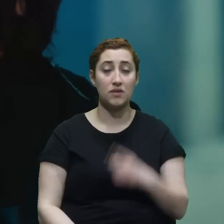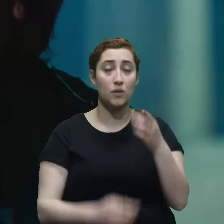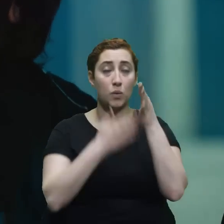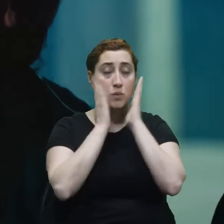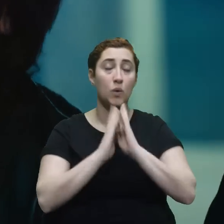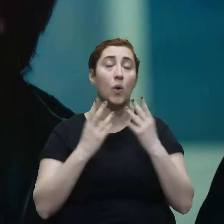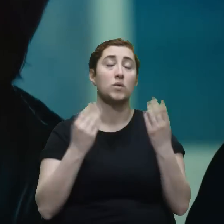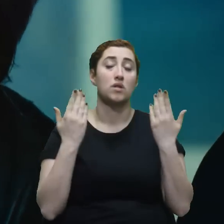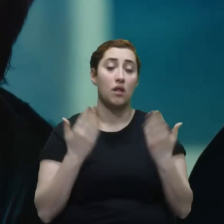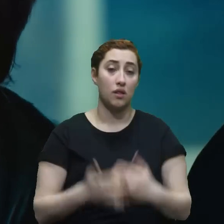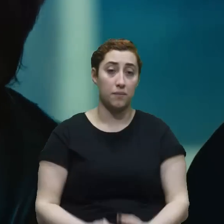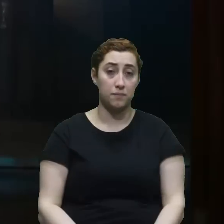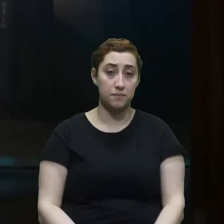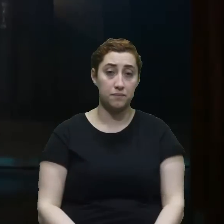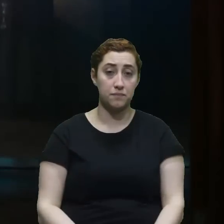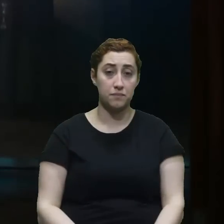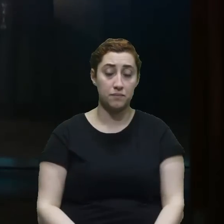Sana şükürler olsun ya Rabbi.